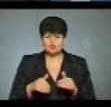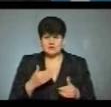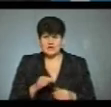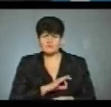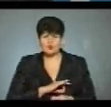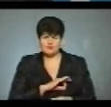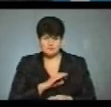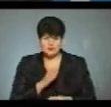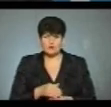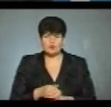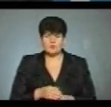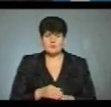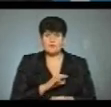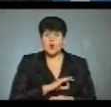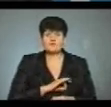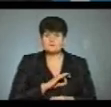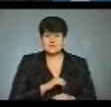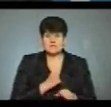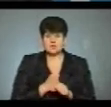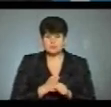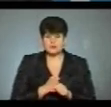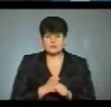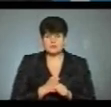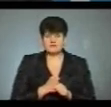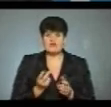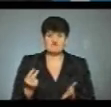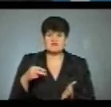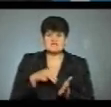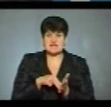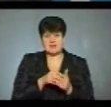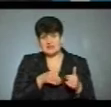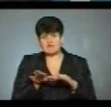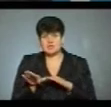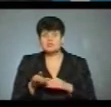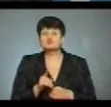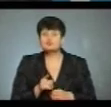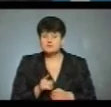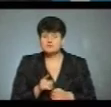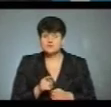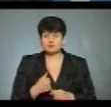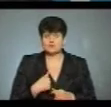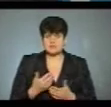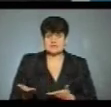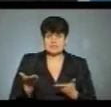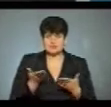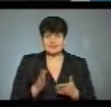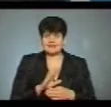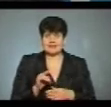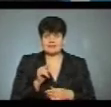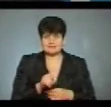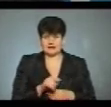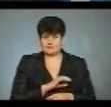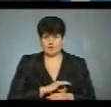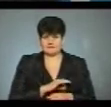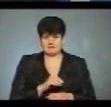профспілок, певні профспілки зробили демарш. Вони встали і вийшли. Чому? Тому що ми запросили не тих